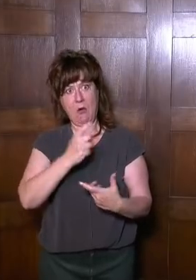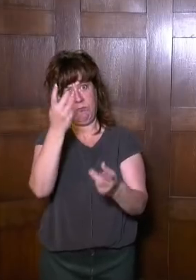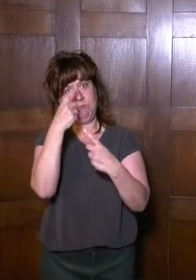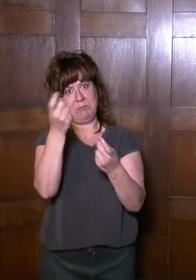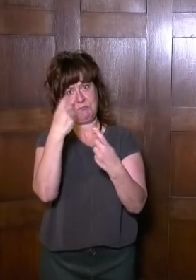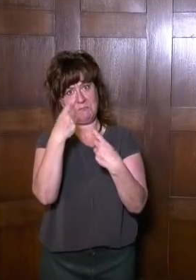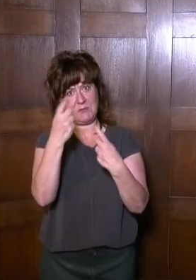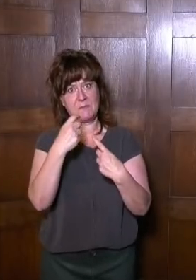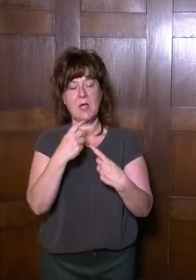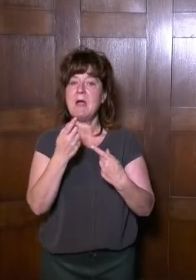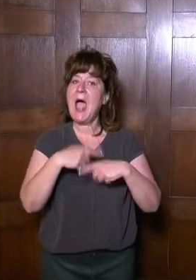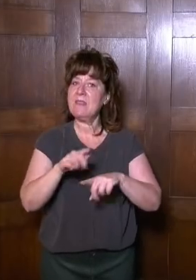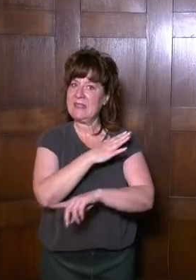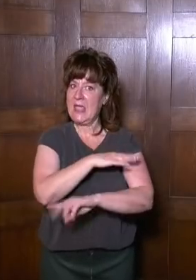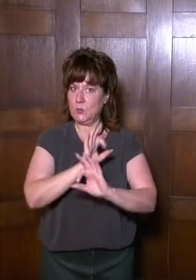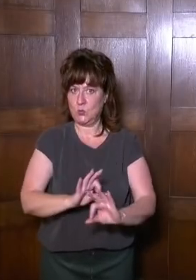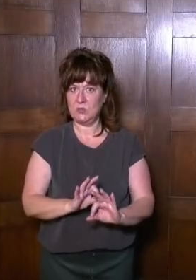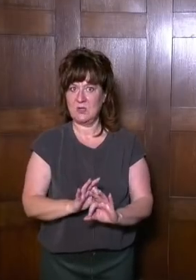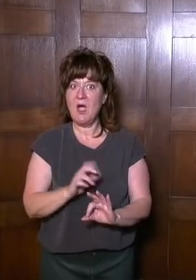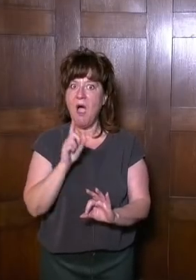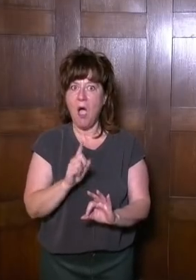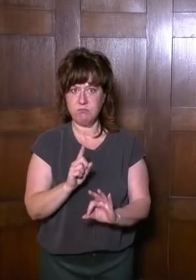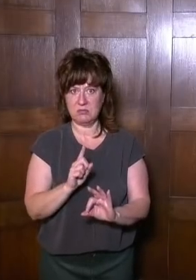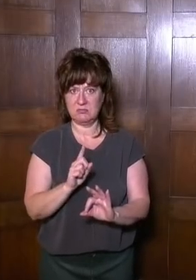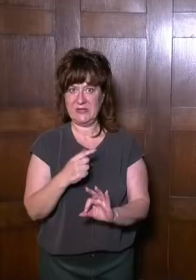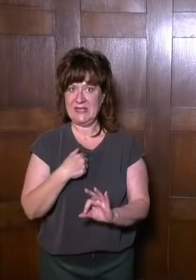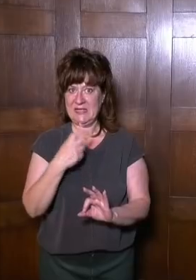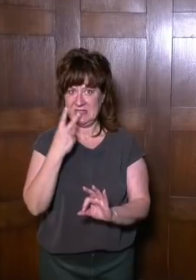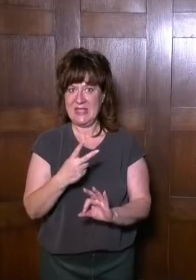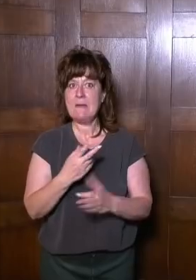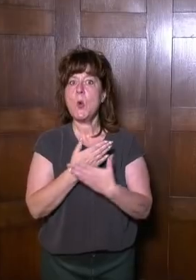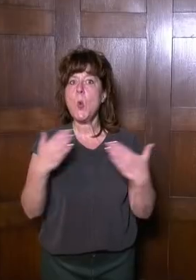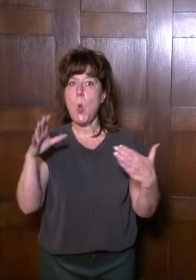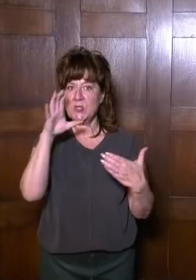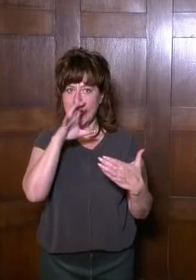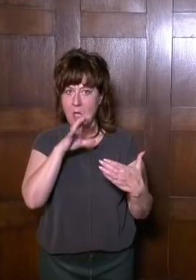anderen Seite gut so. Aber was ich auch gesehen habe im Großen Garten und